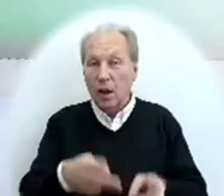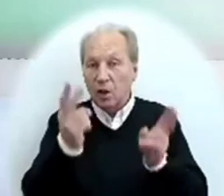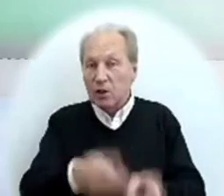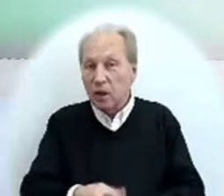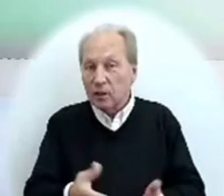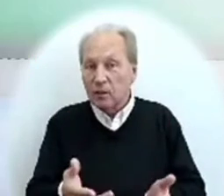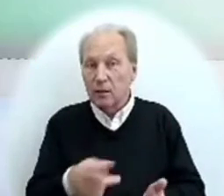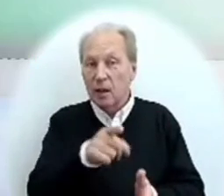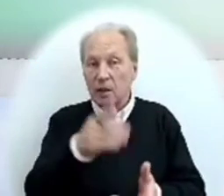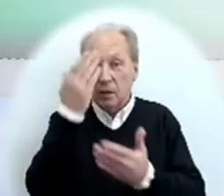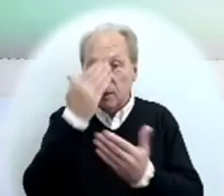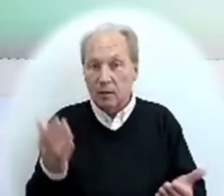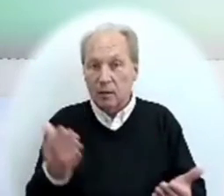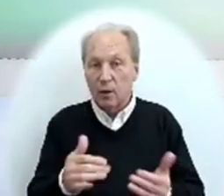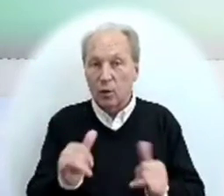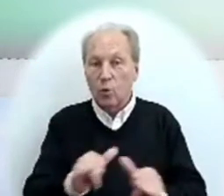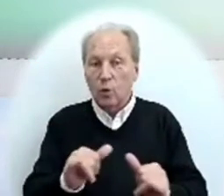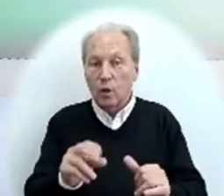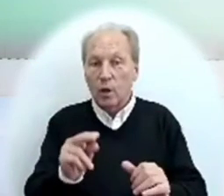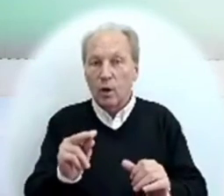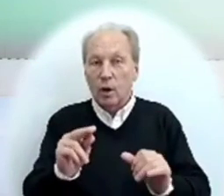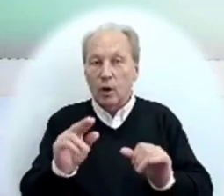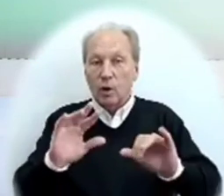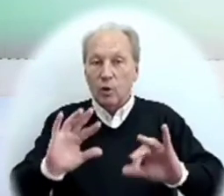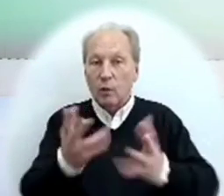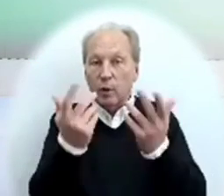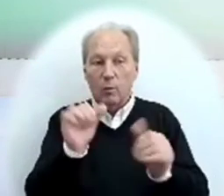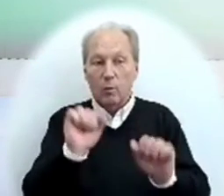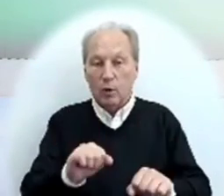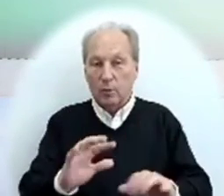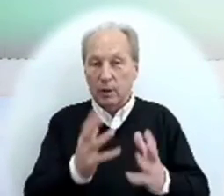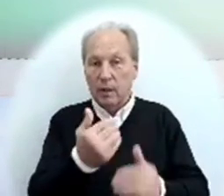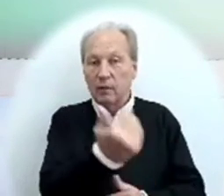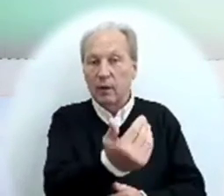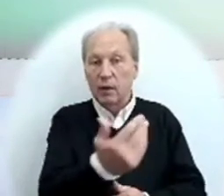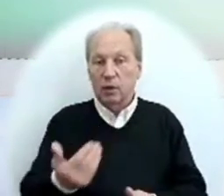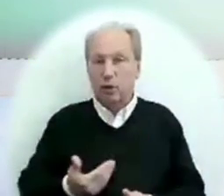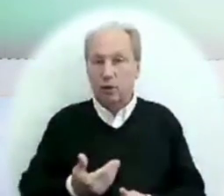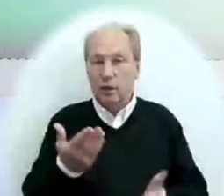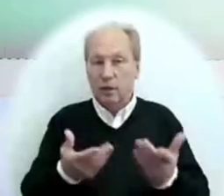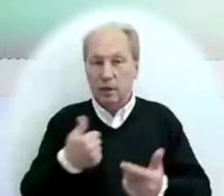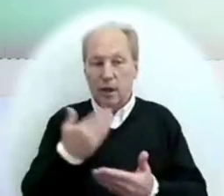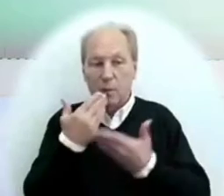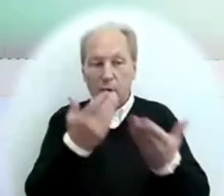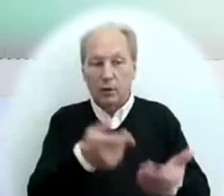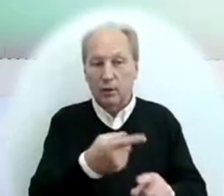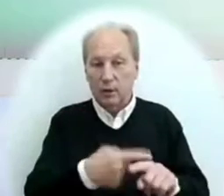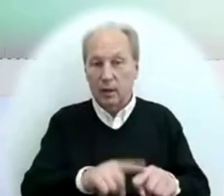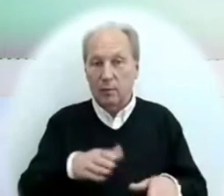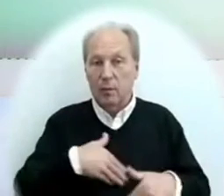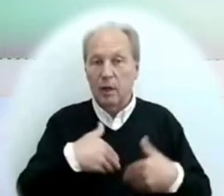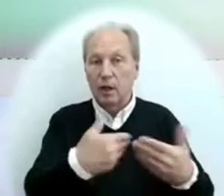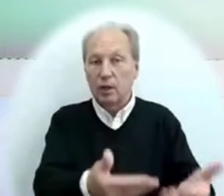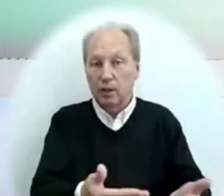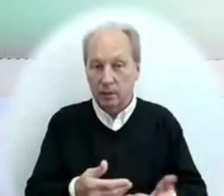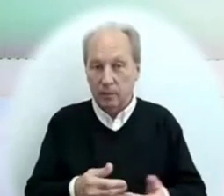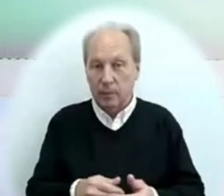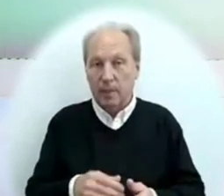не знают, какое невероятное чудо может произойти в их жизни, как только я к ним обращусь с этим предложением. Вот. И,